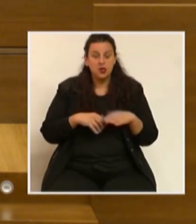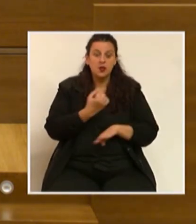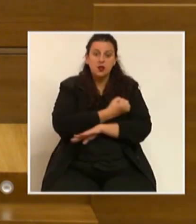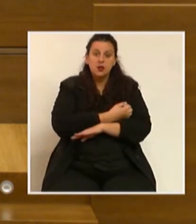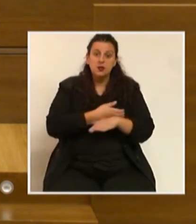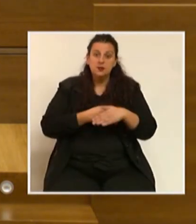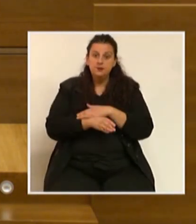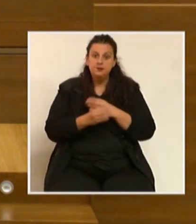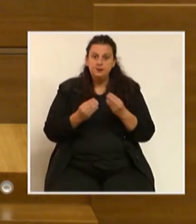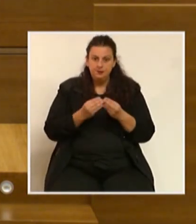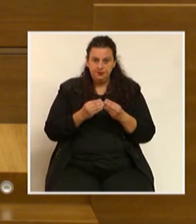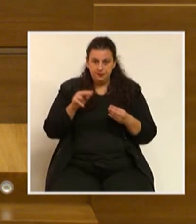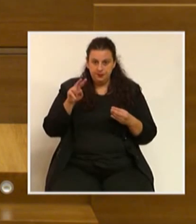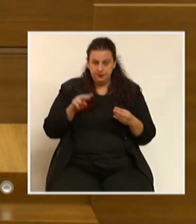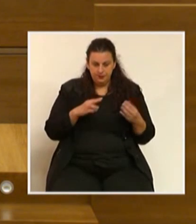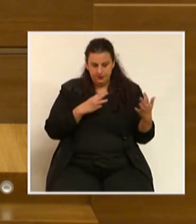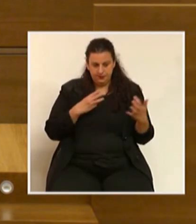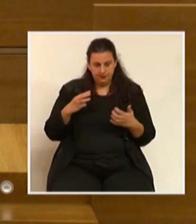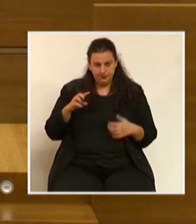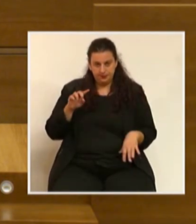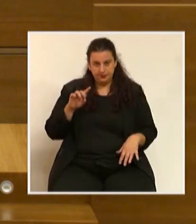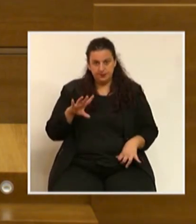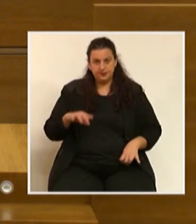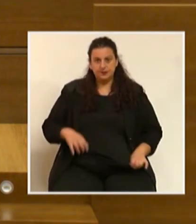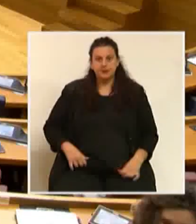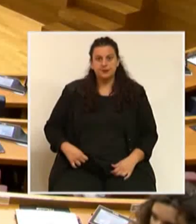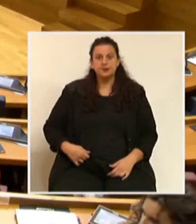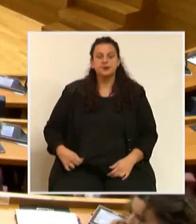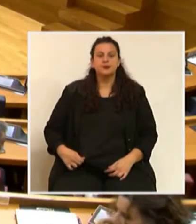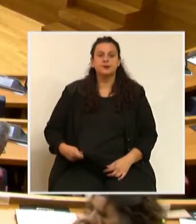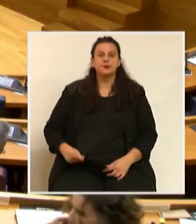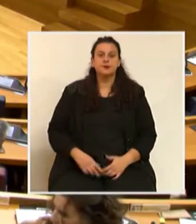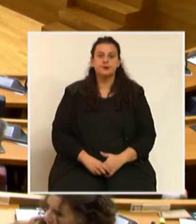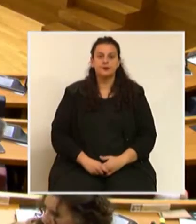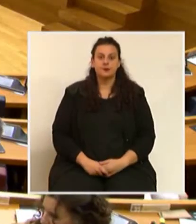que el PP va per un costat i que Vox va per un altre i això